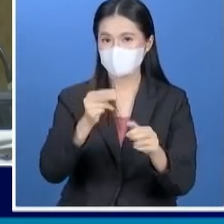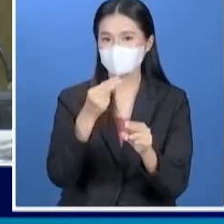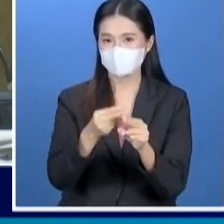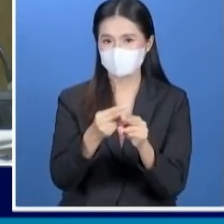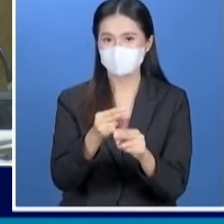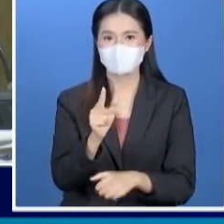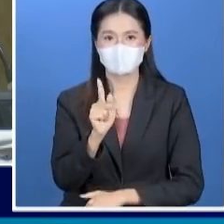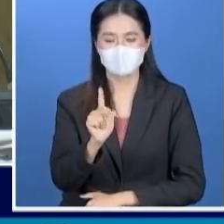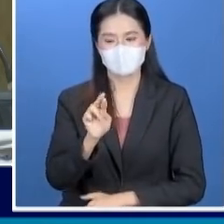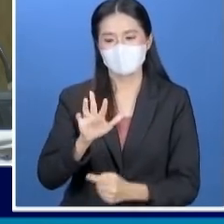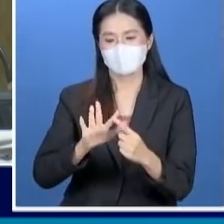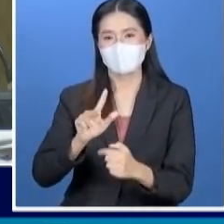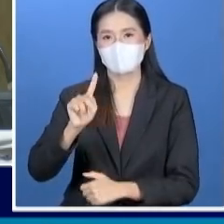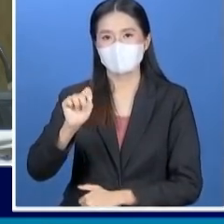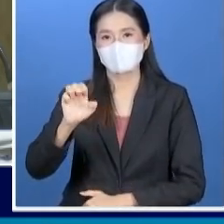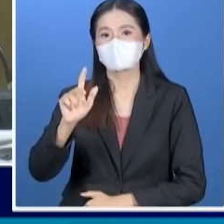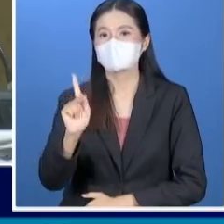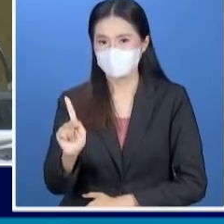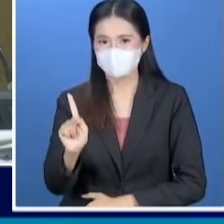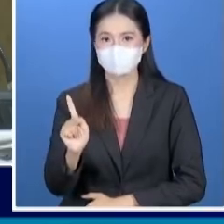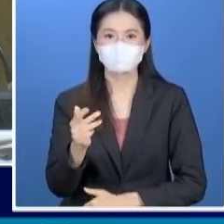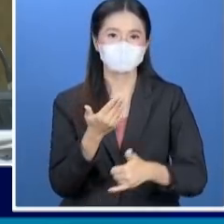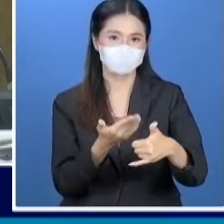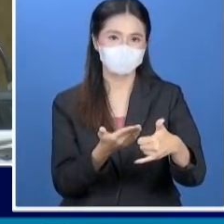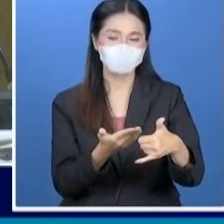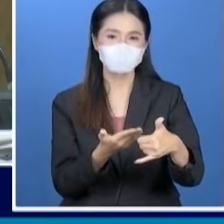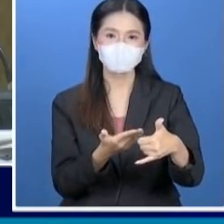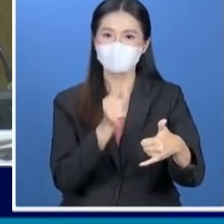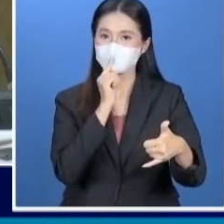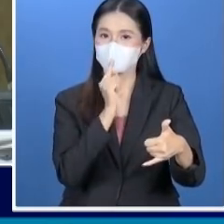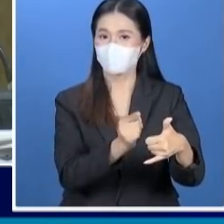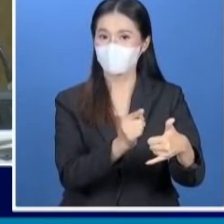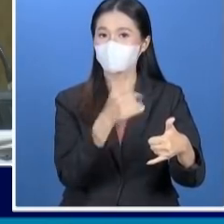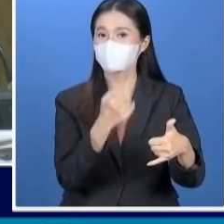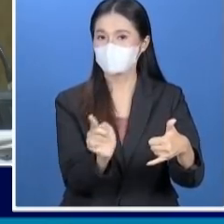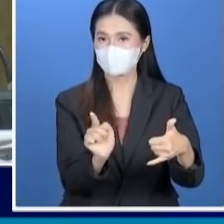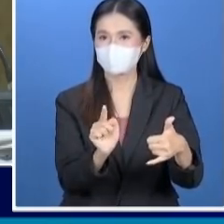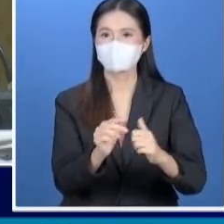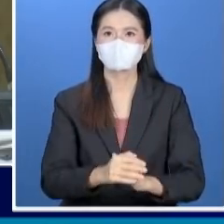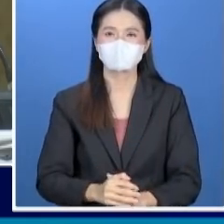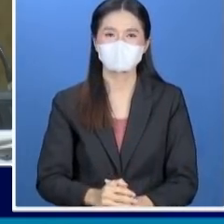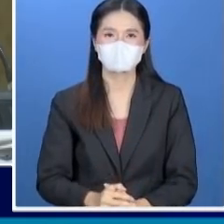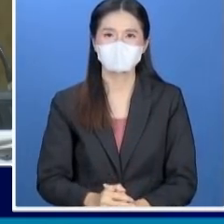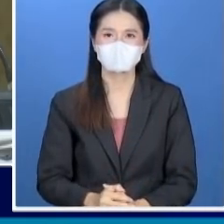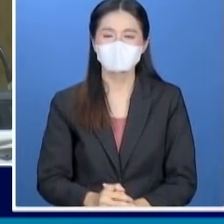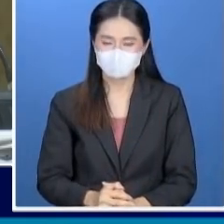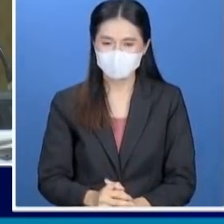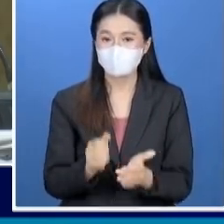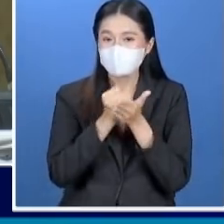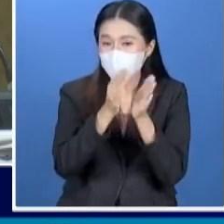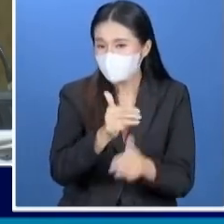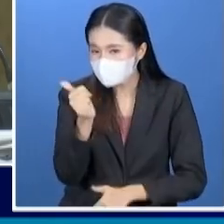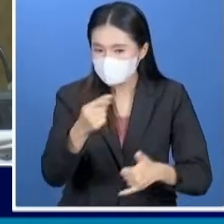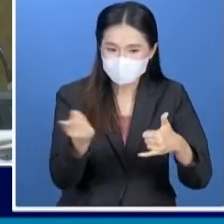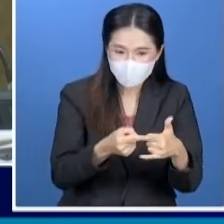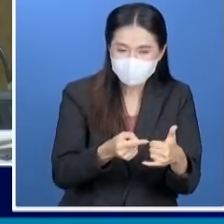วอิสลินหรือกติกจุธาสุขสวัสดิ์ดำเนินคดีในความผิดฐาน1เพื่อจะช่วยผู้อื่นไม่